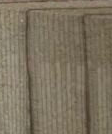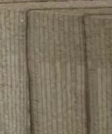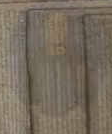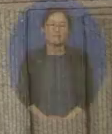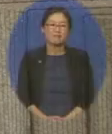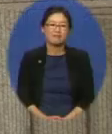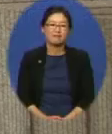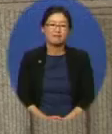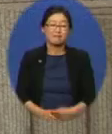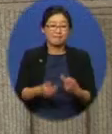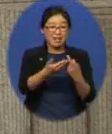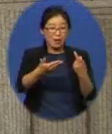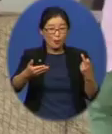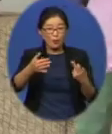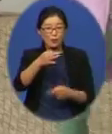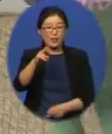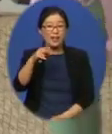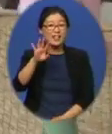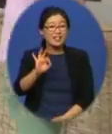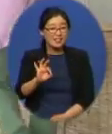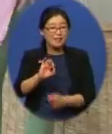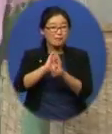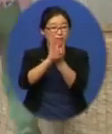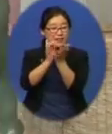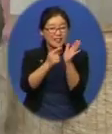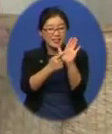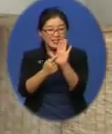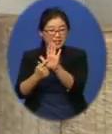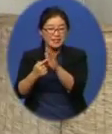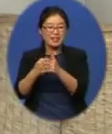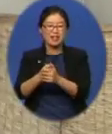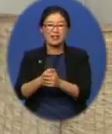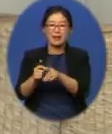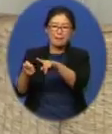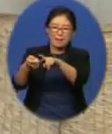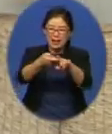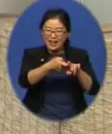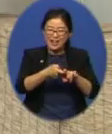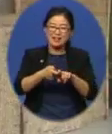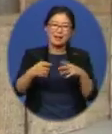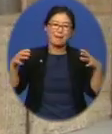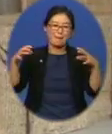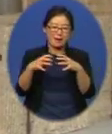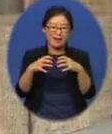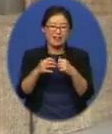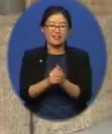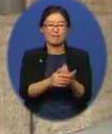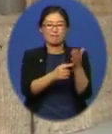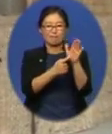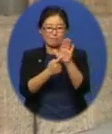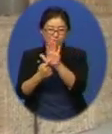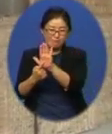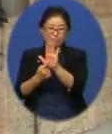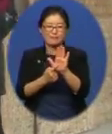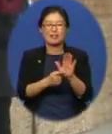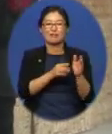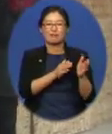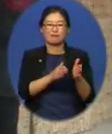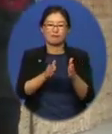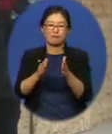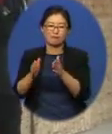이번 강원도 야생화전은 야생화 단체가 하나로 연합하여 전시회를 준비하고 있는데요.